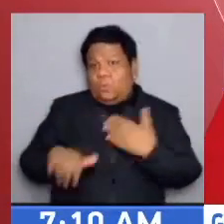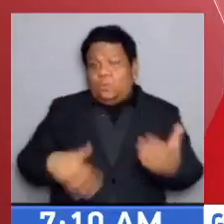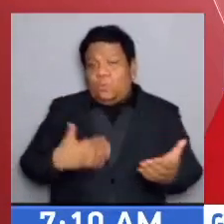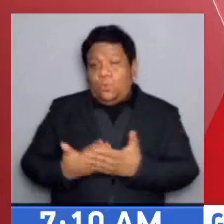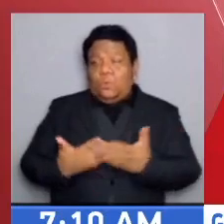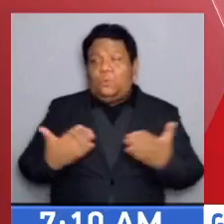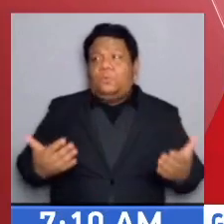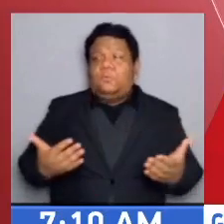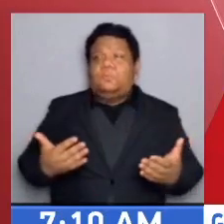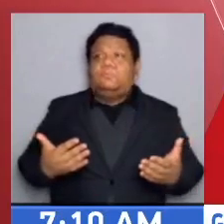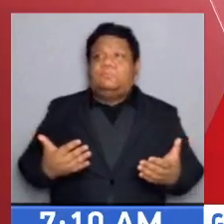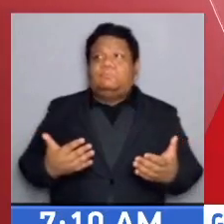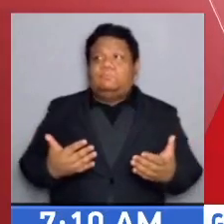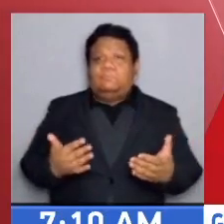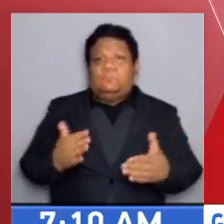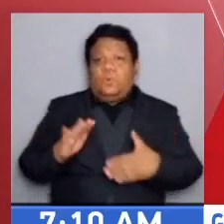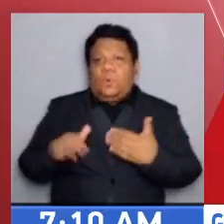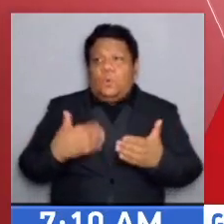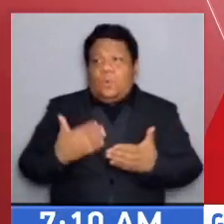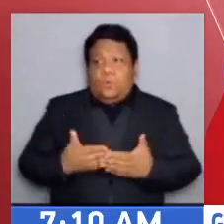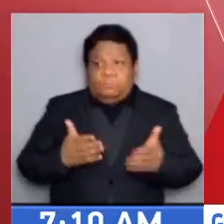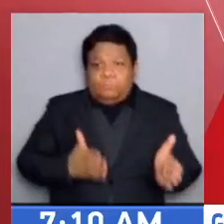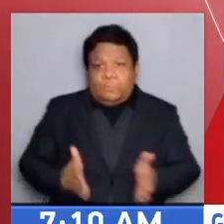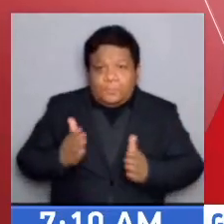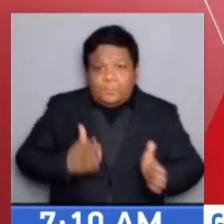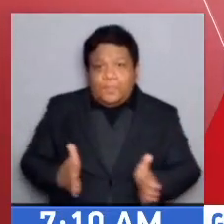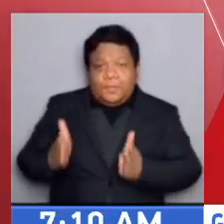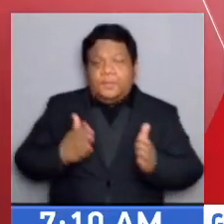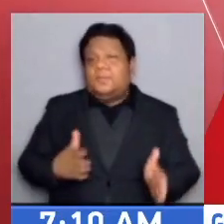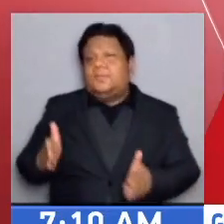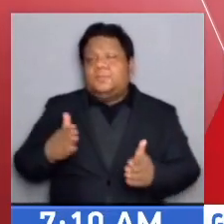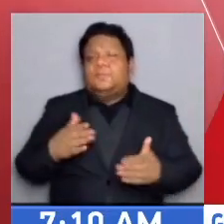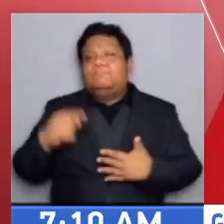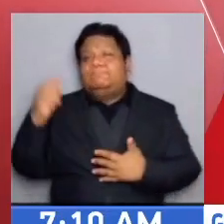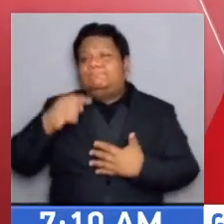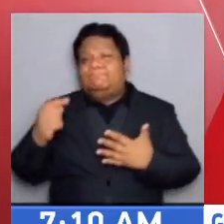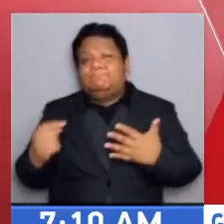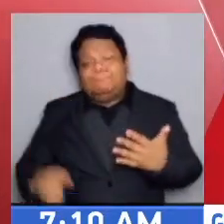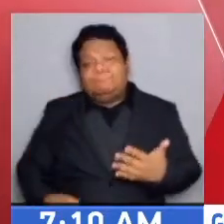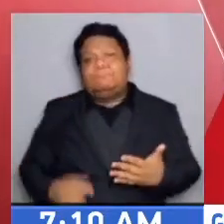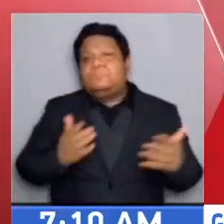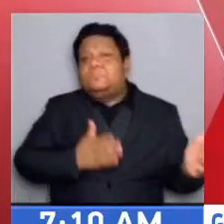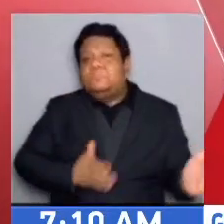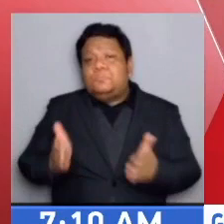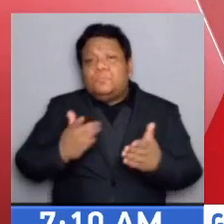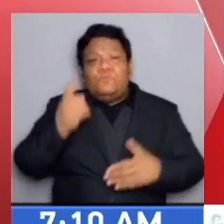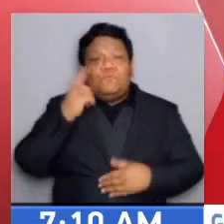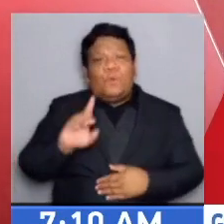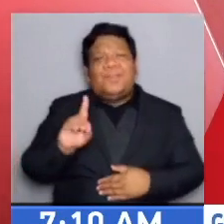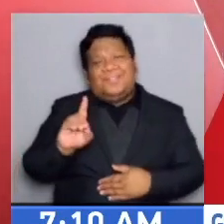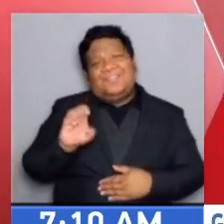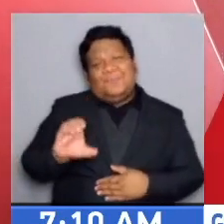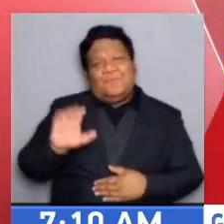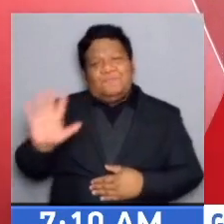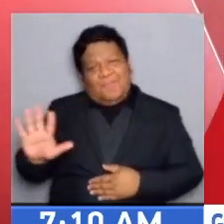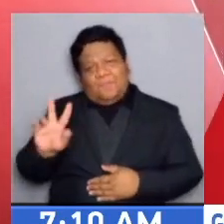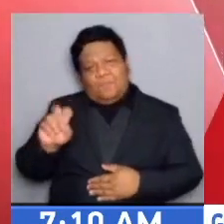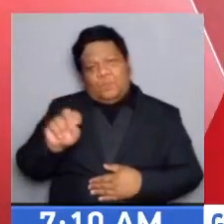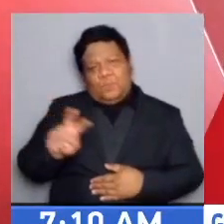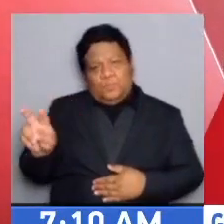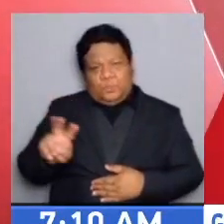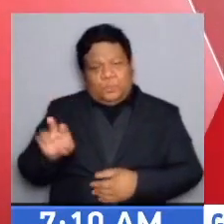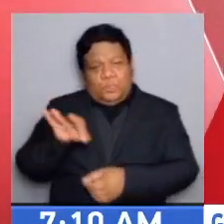bili namin at the same time yung lahat ng mga preparasyon namin ay preparasyon po yan para sa December 5, 2022 election. So matuloy right. O